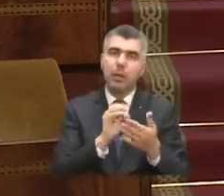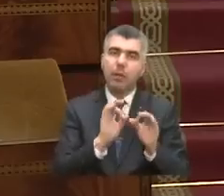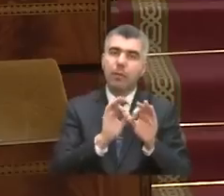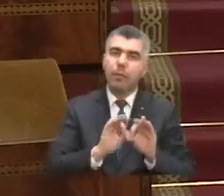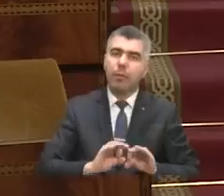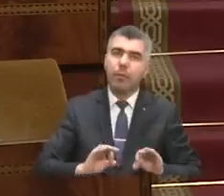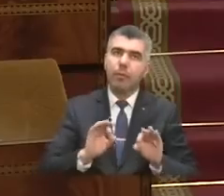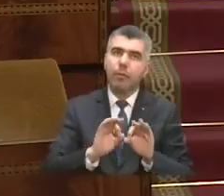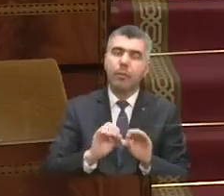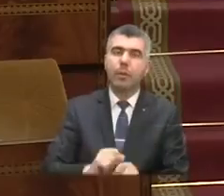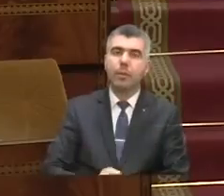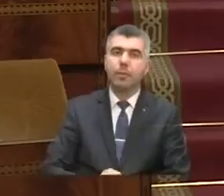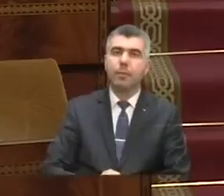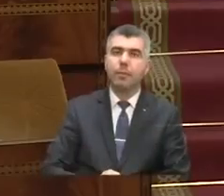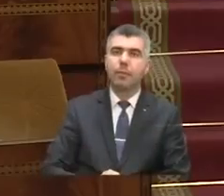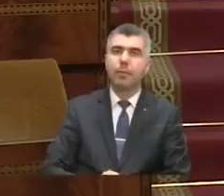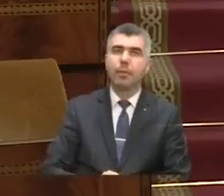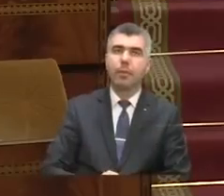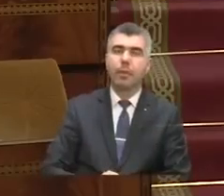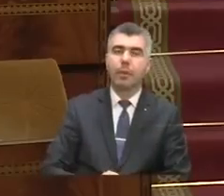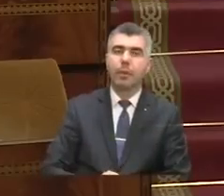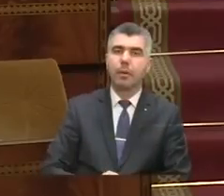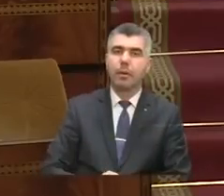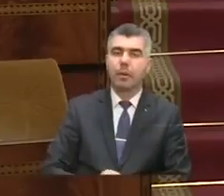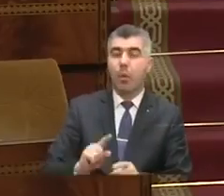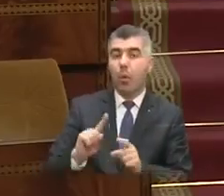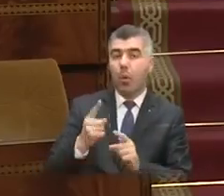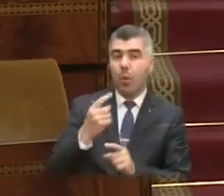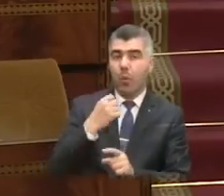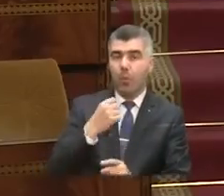الآخر؟ لا احنا كنتكلموا دستوريا. الجزء الأول